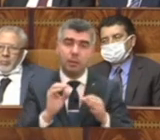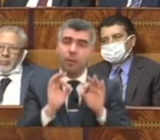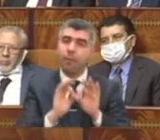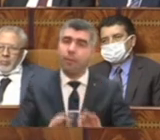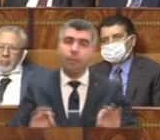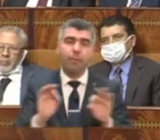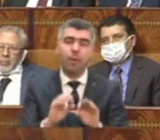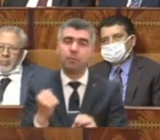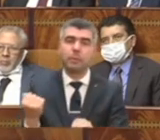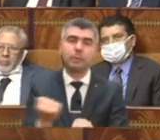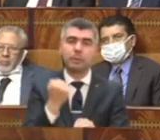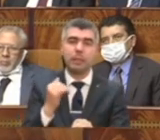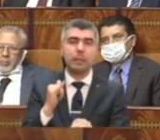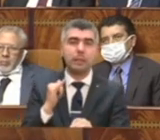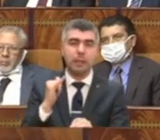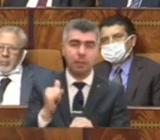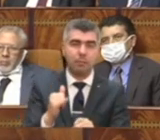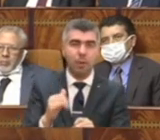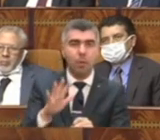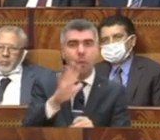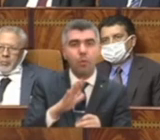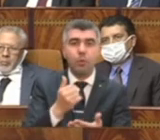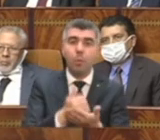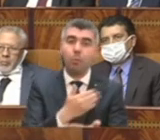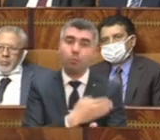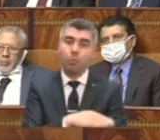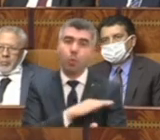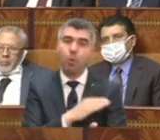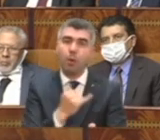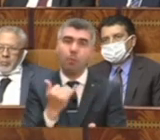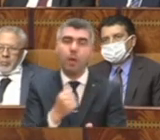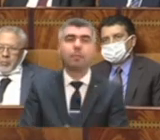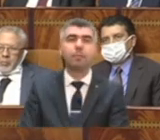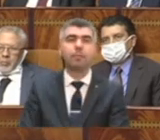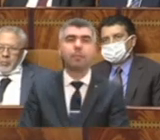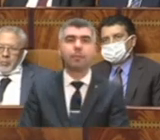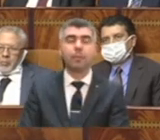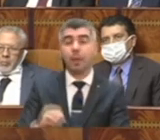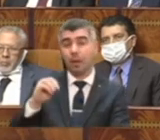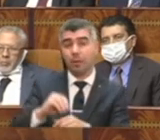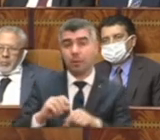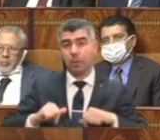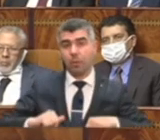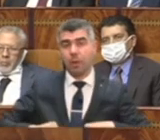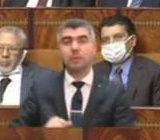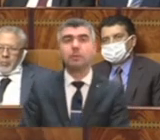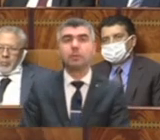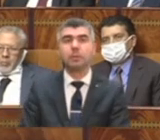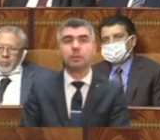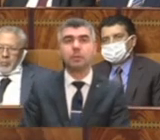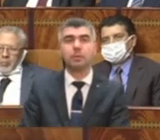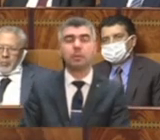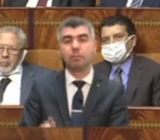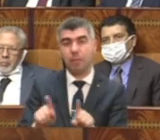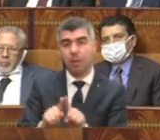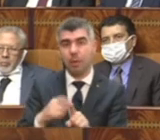في اللحظه التي ينبغي ان تتحمل كل اطراف مسؤوليتها. بالنسبه لتصميم التهيئه السيد الوزير، راه يعني الاشاره نفهمناها ان